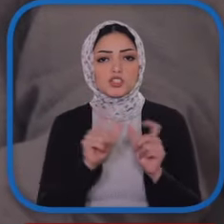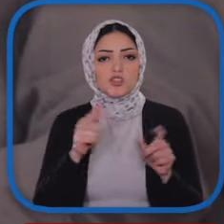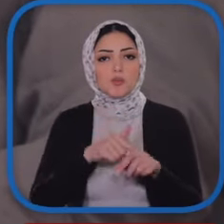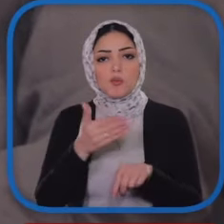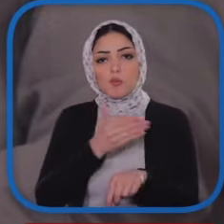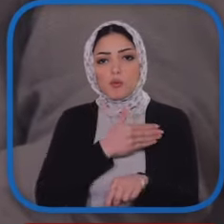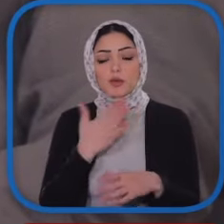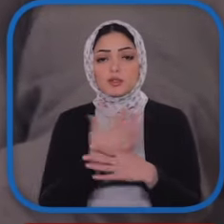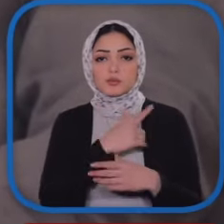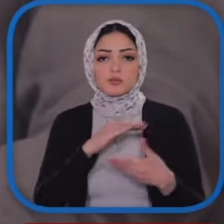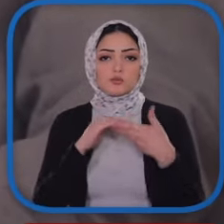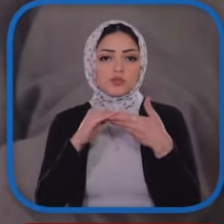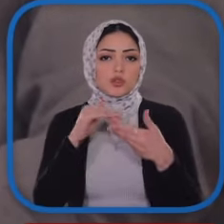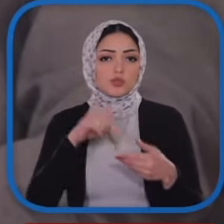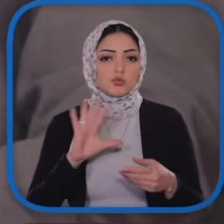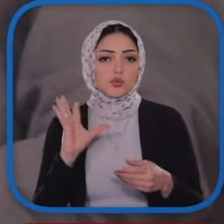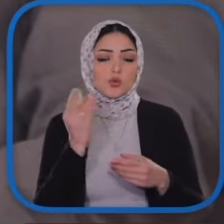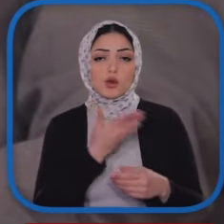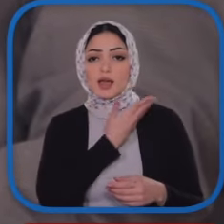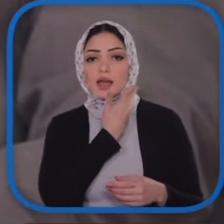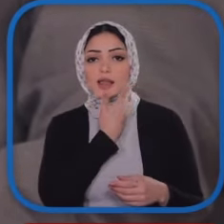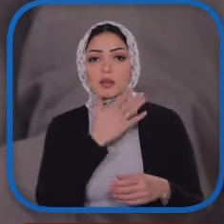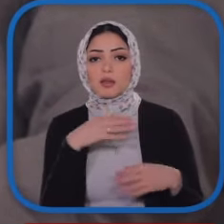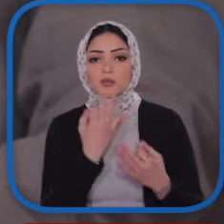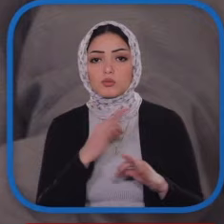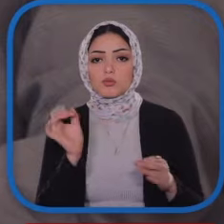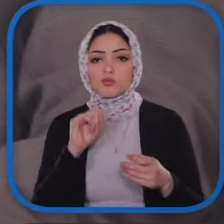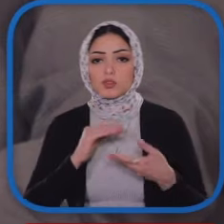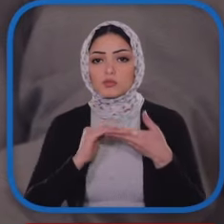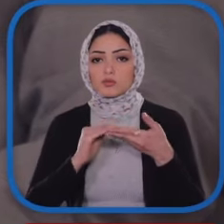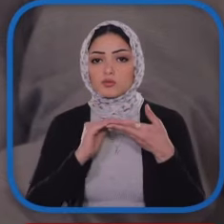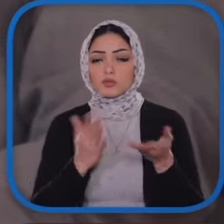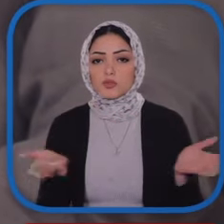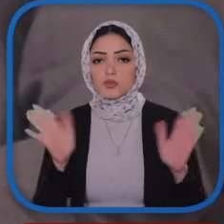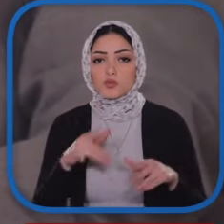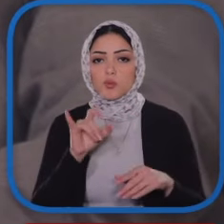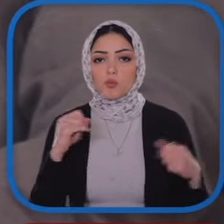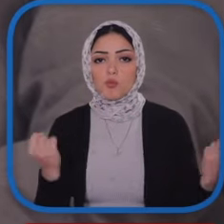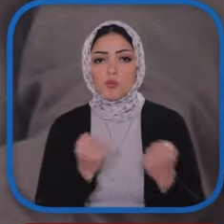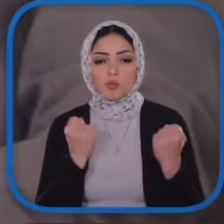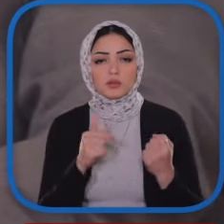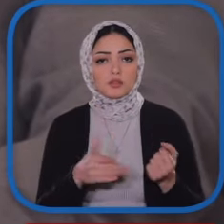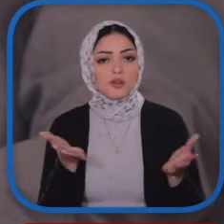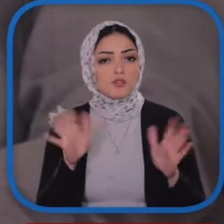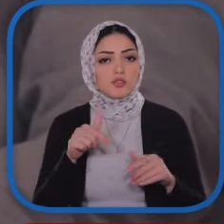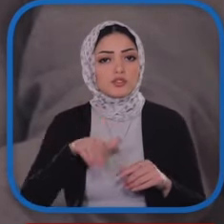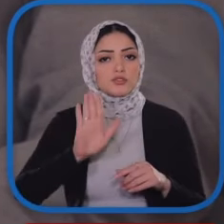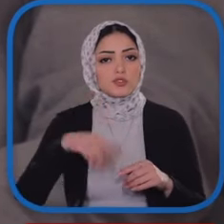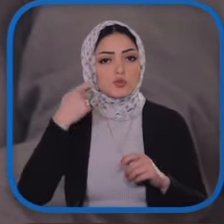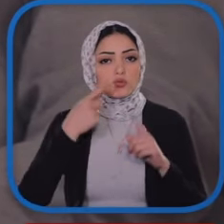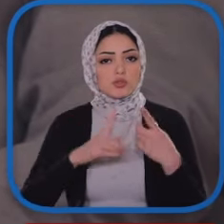اكتشاف التنشيط مبكراً. الحزمة دي من الخدمات بيصب فيها مبادرات موازية، زي